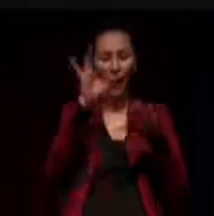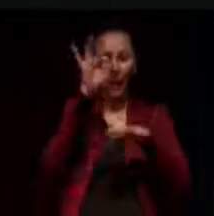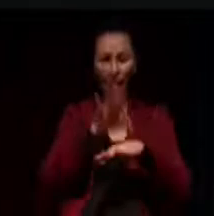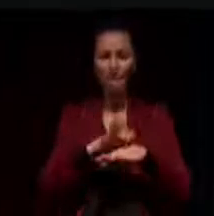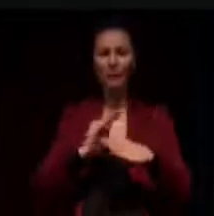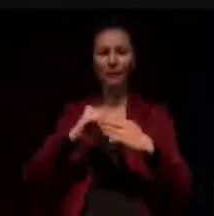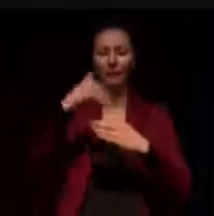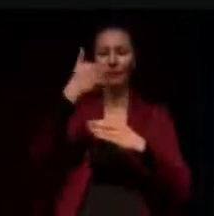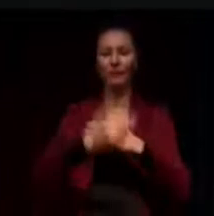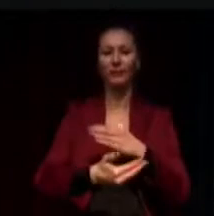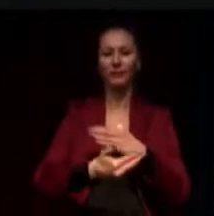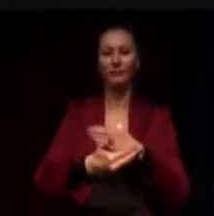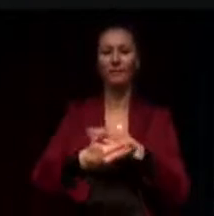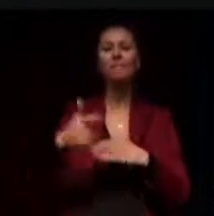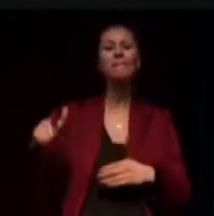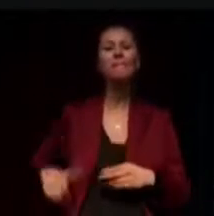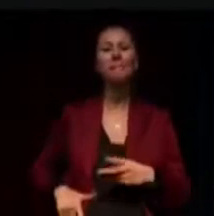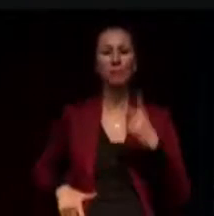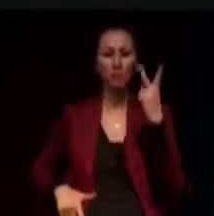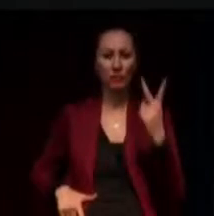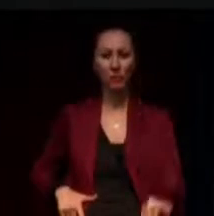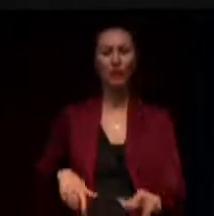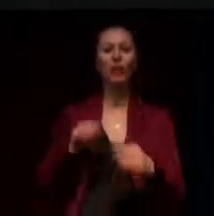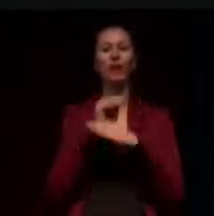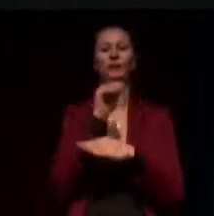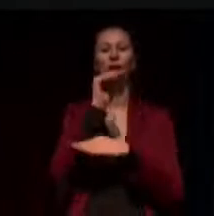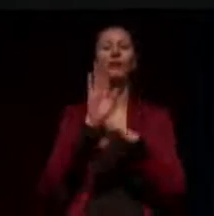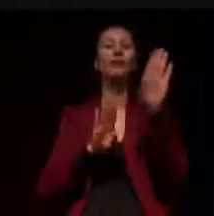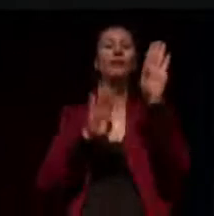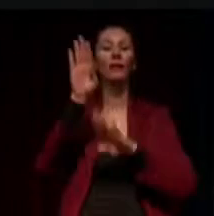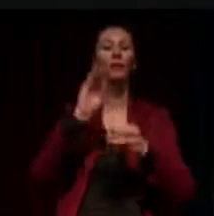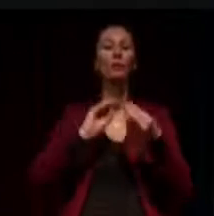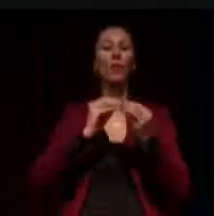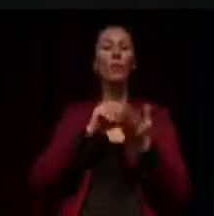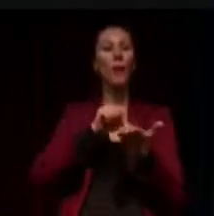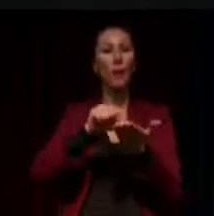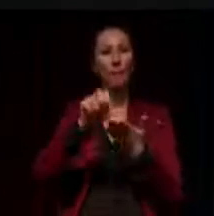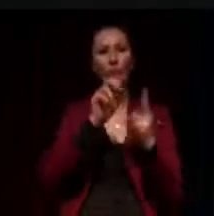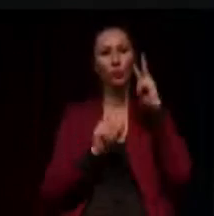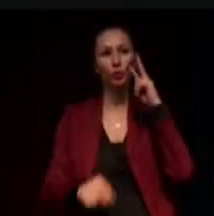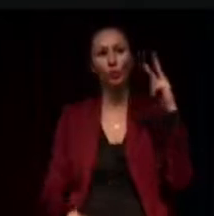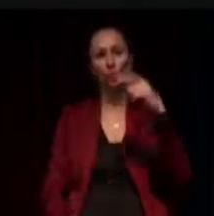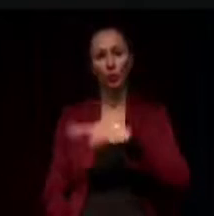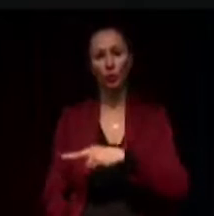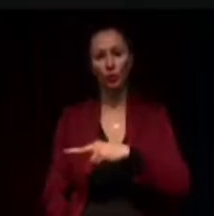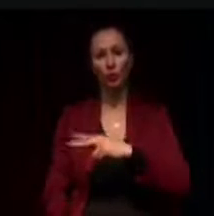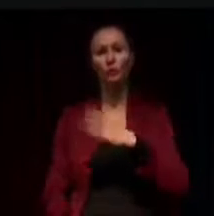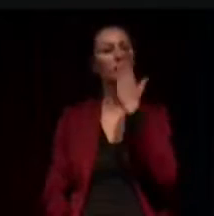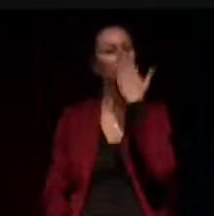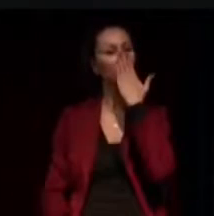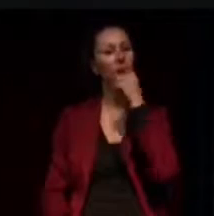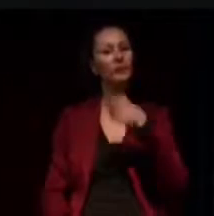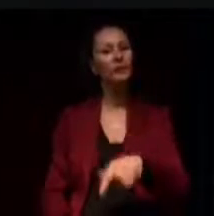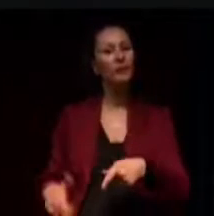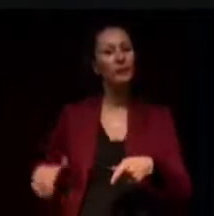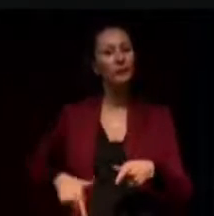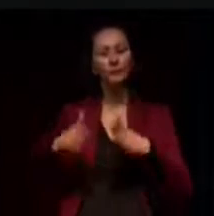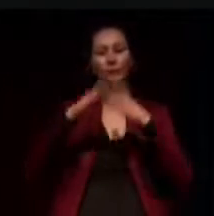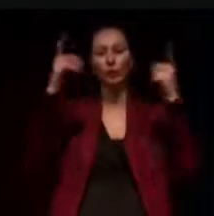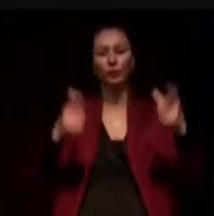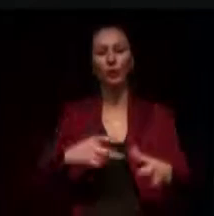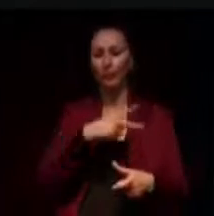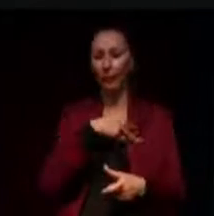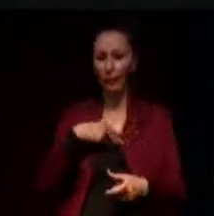arkasından İzmir'de yaşanan trafik problemi hepimiz gördük. Elbette ki bu sadece İzmir Büyükşehir